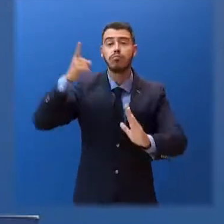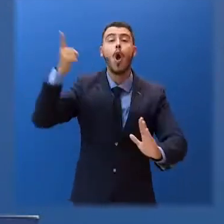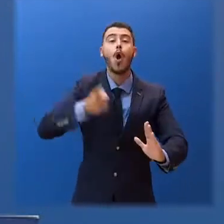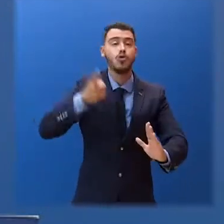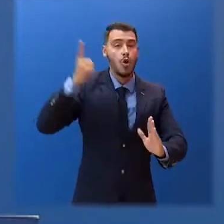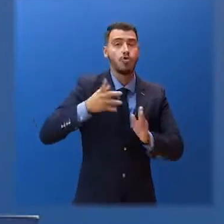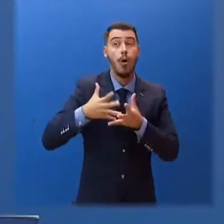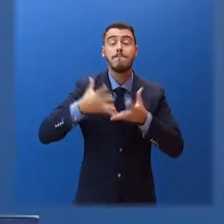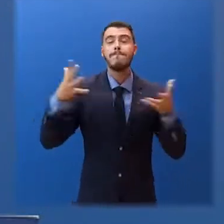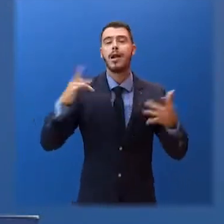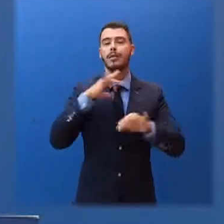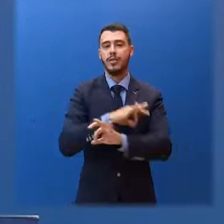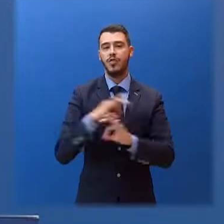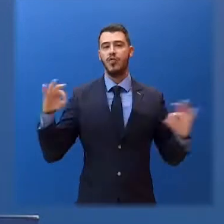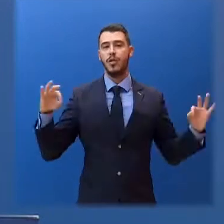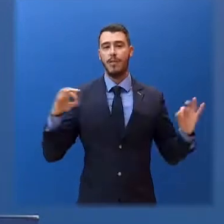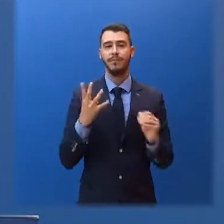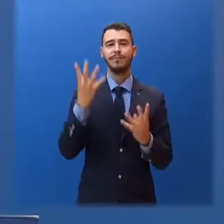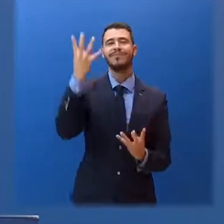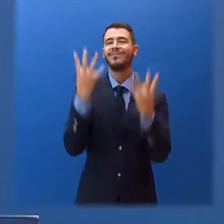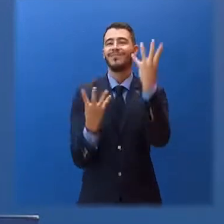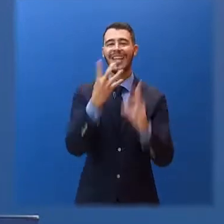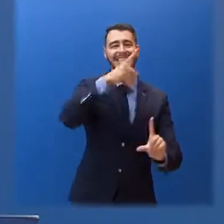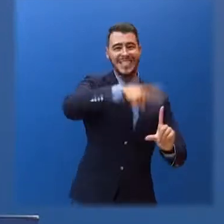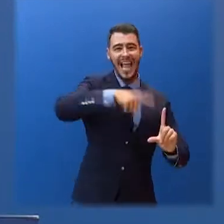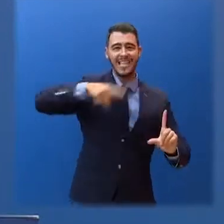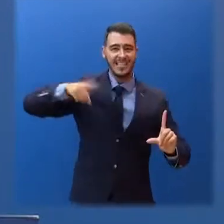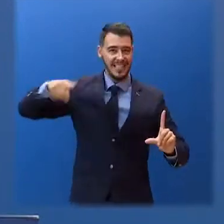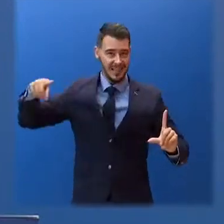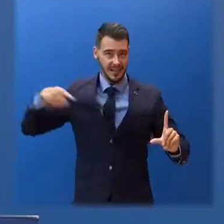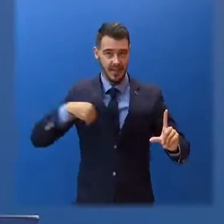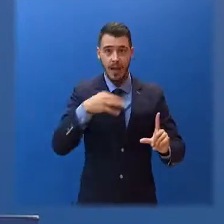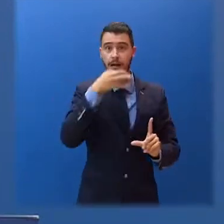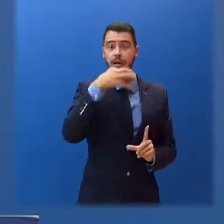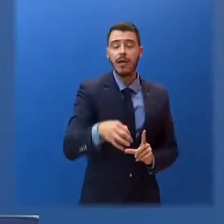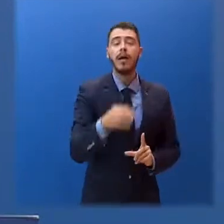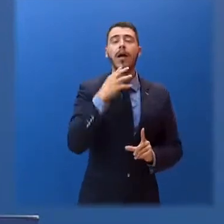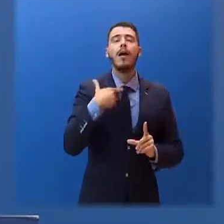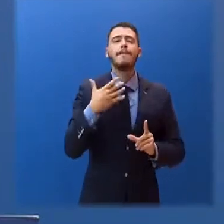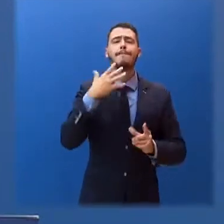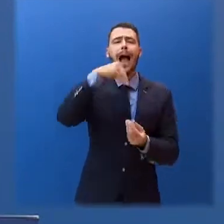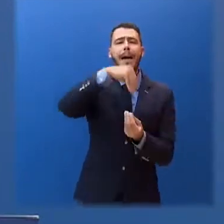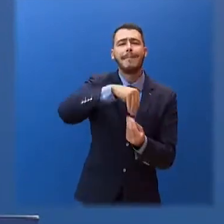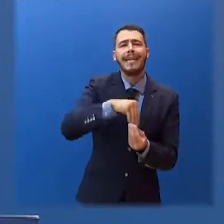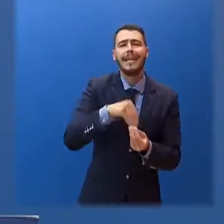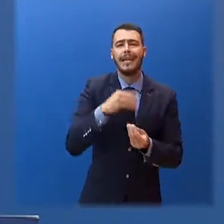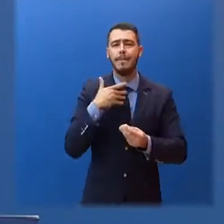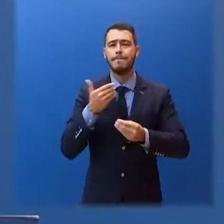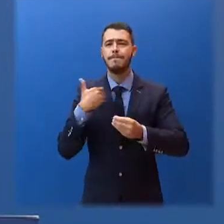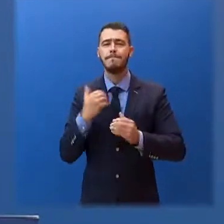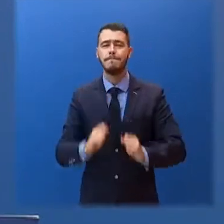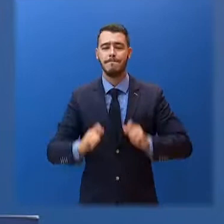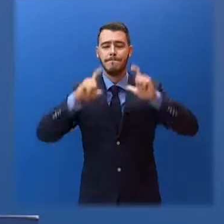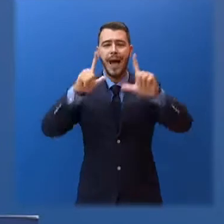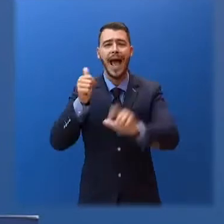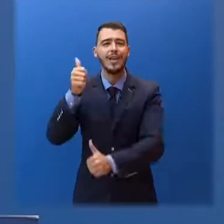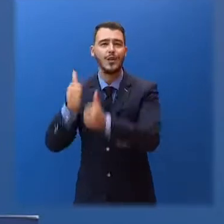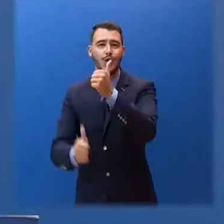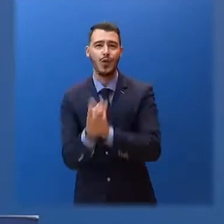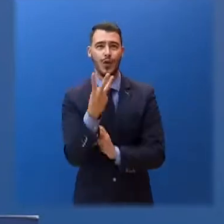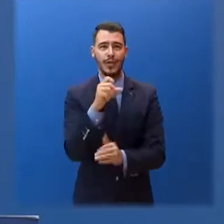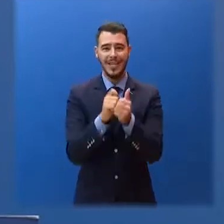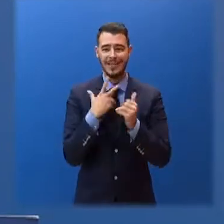ήδη ανακοινώθηκε από την Ελστάτ, η ύφεση στην Ελλάδα κατά το δεύτερο τρίμηνο βρίσκεται στο μέσο όρο των χωρών της Ευρωζώνης και είναι